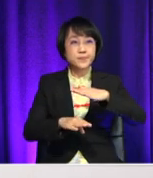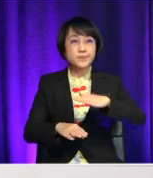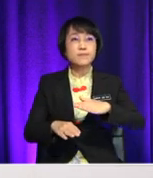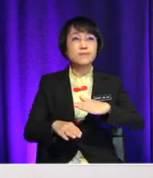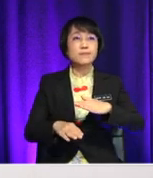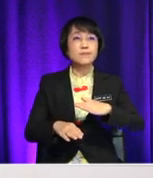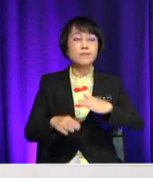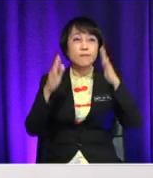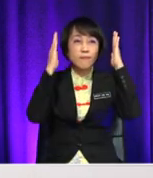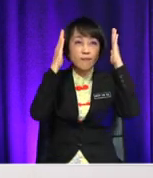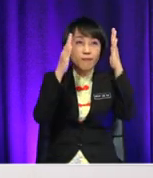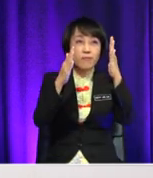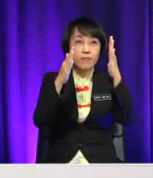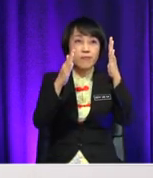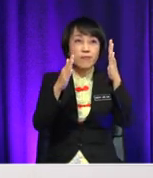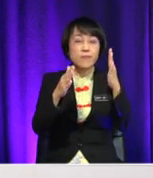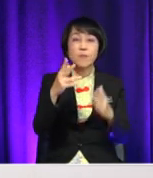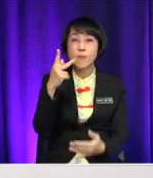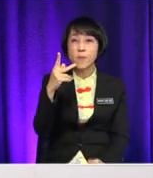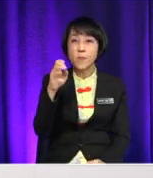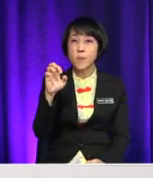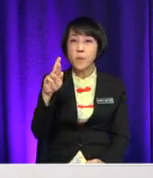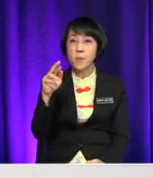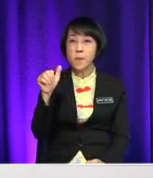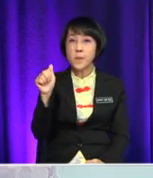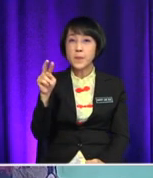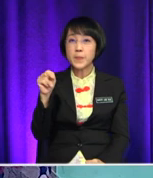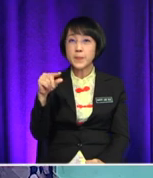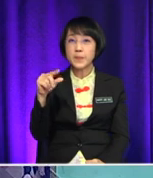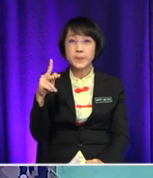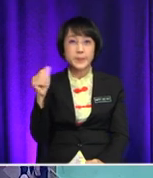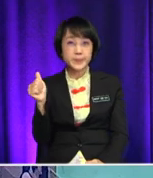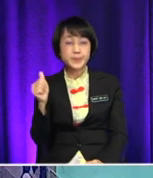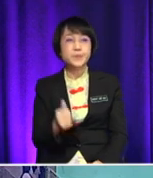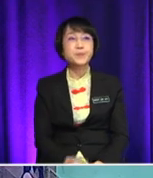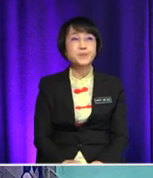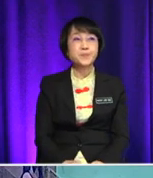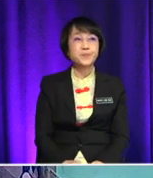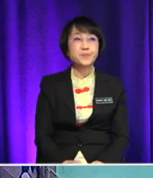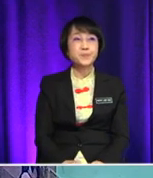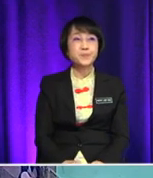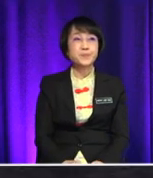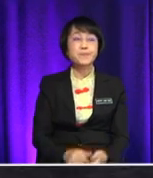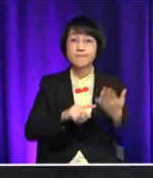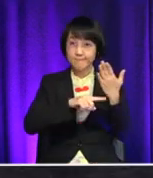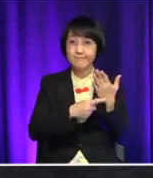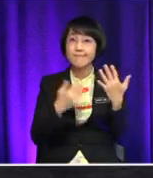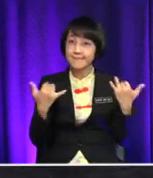kerangka mengenai isi satu isi dua isi tiga dan seterusnya jadi untuk bahan ini kita boleh menggunakan